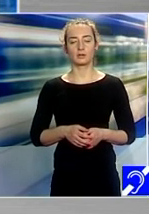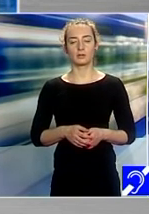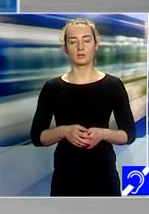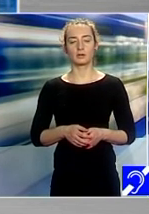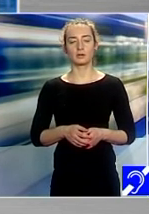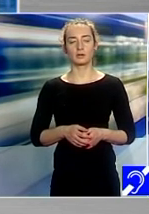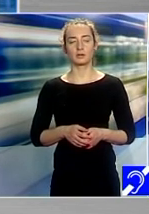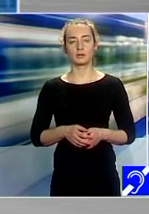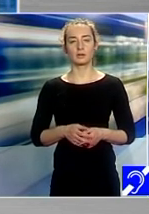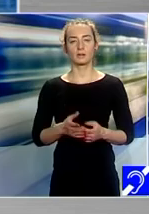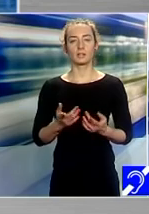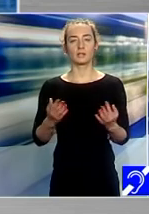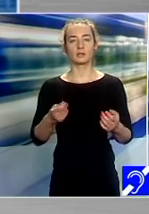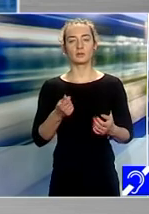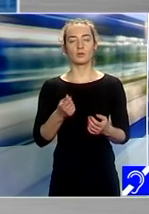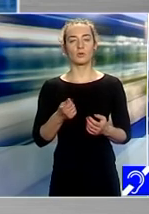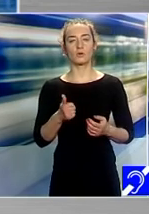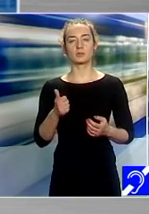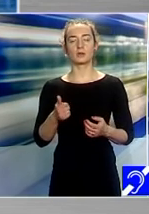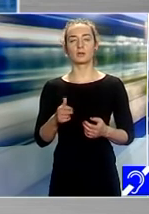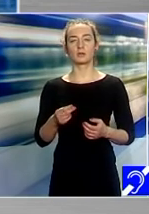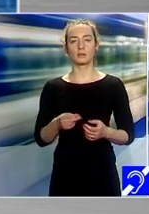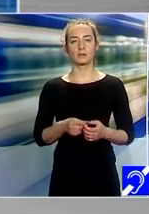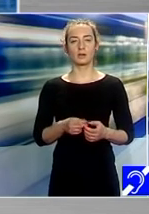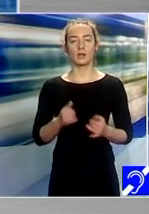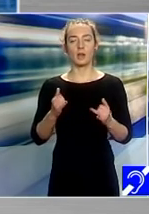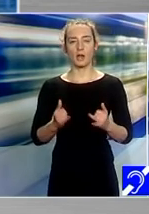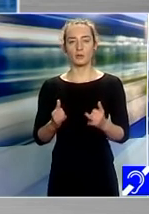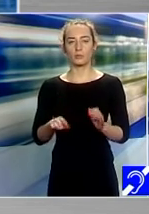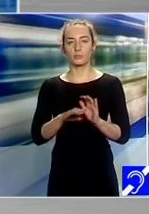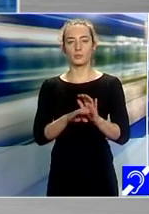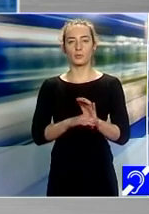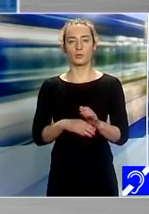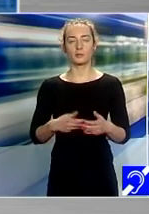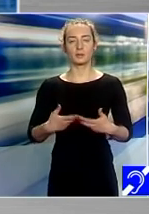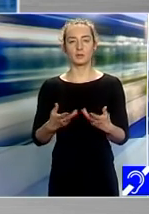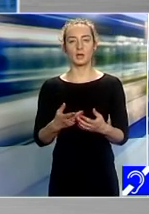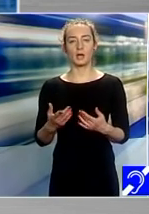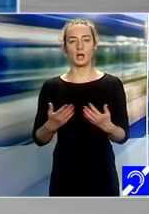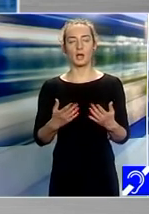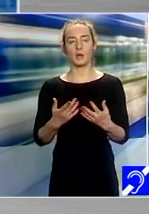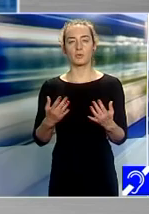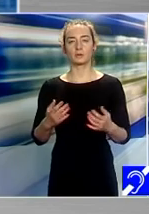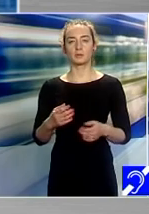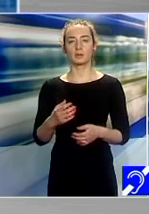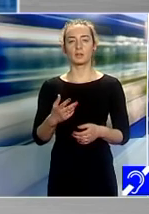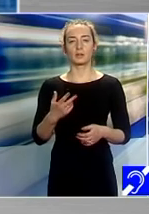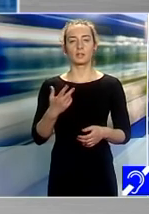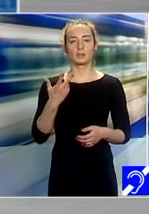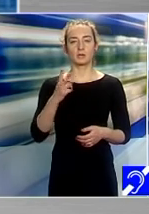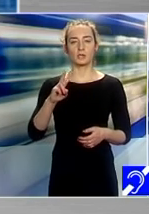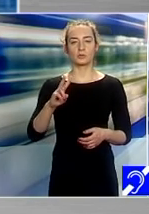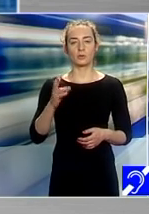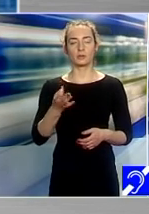Da. Cât costă pentru stat? Deci, la ora actuală, operație? Programul alocă în jur de 832 de